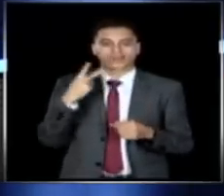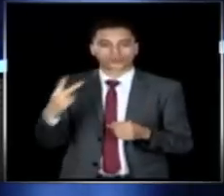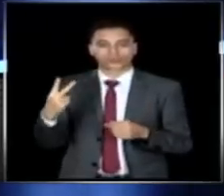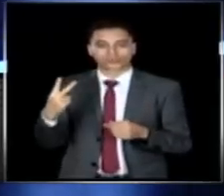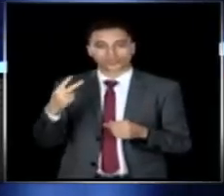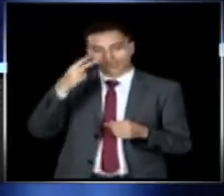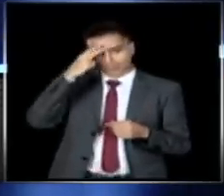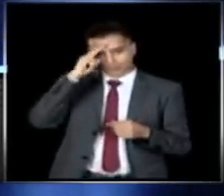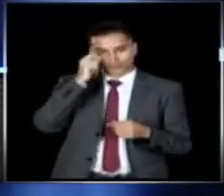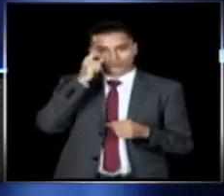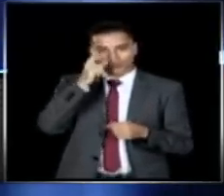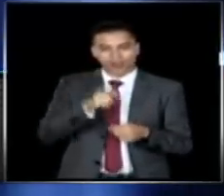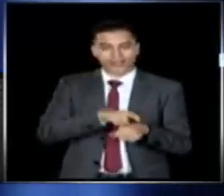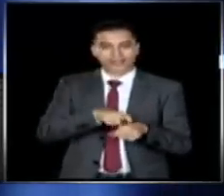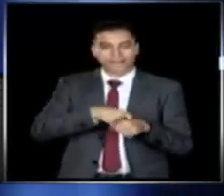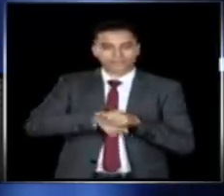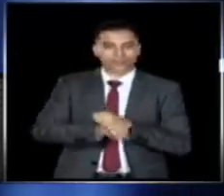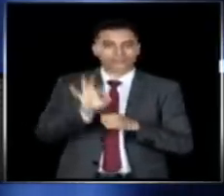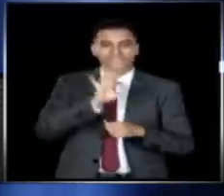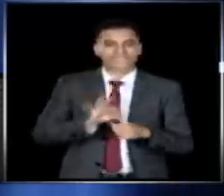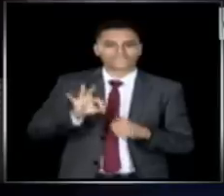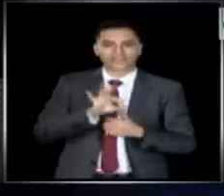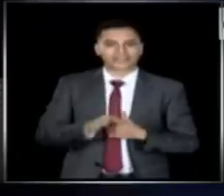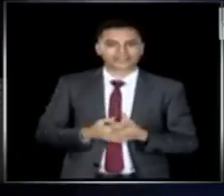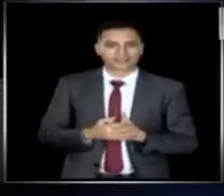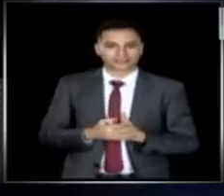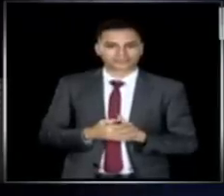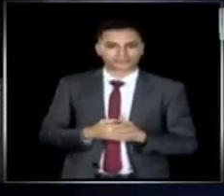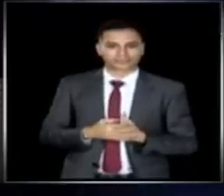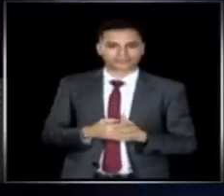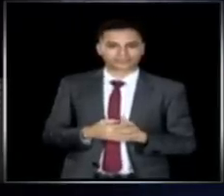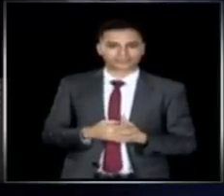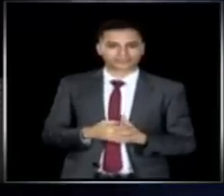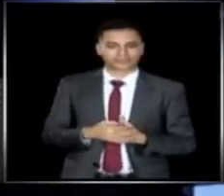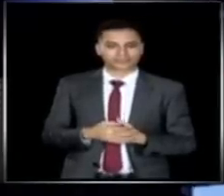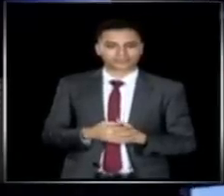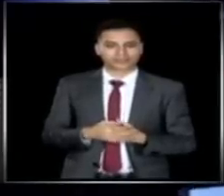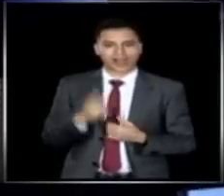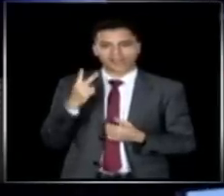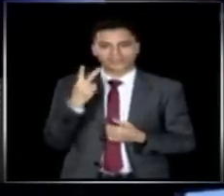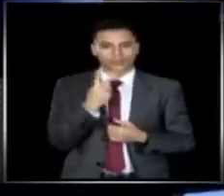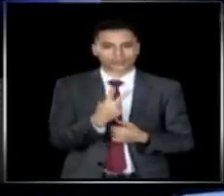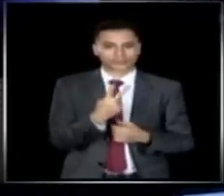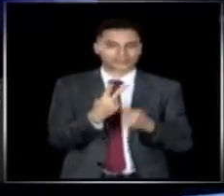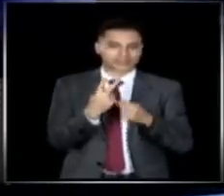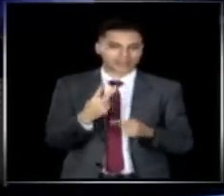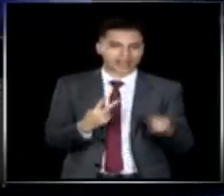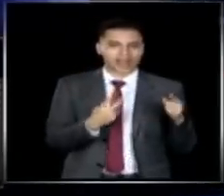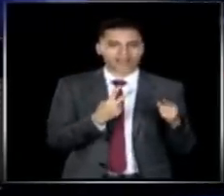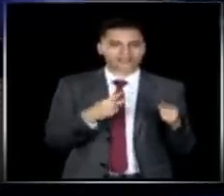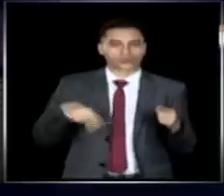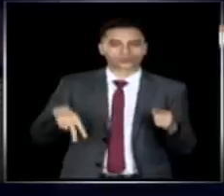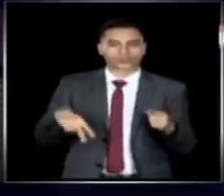2002، فما هي جنسيته؟ من 2002 ل